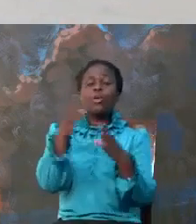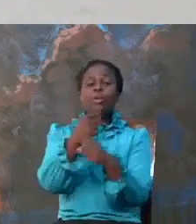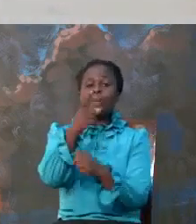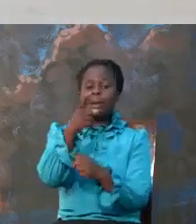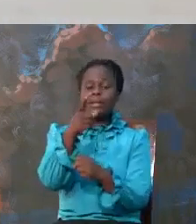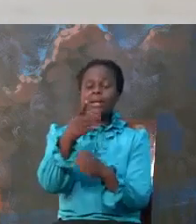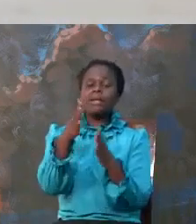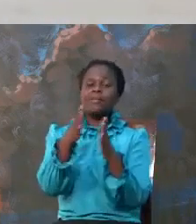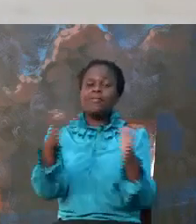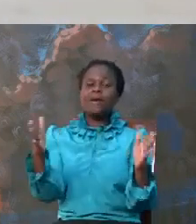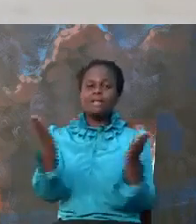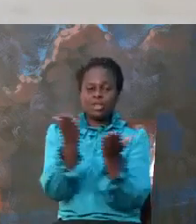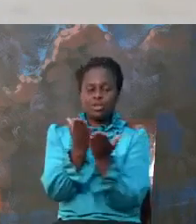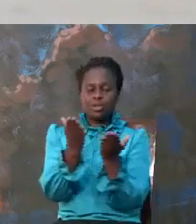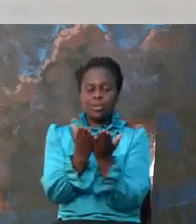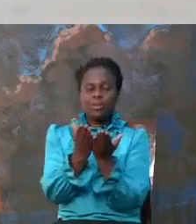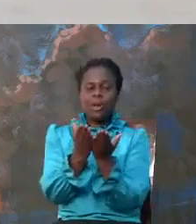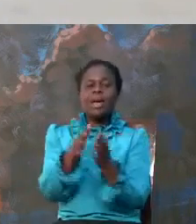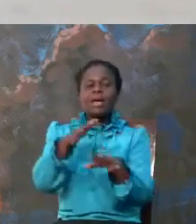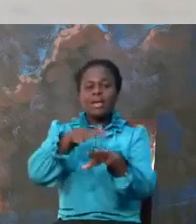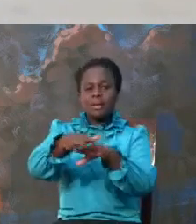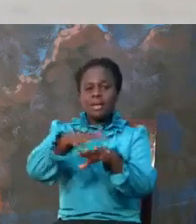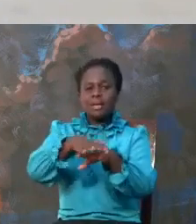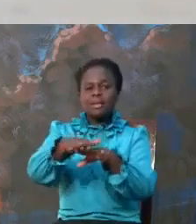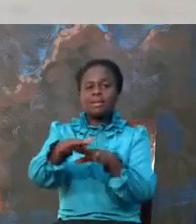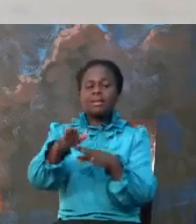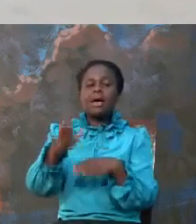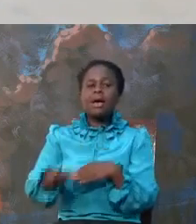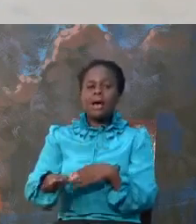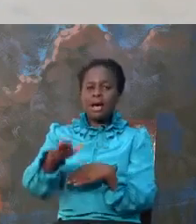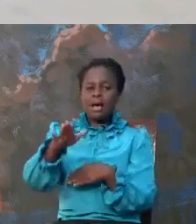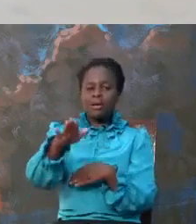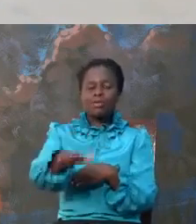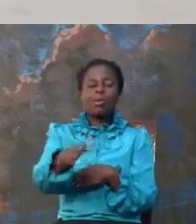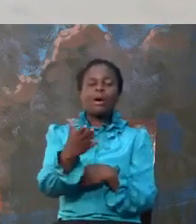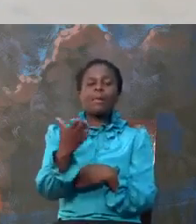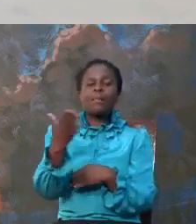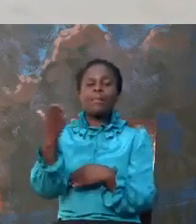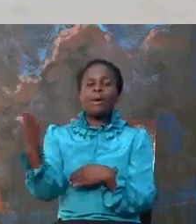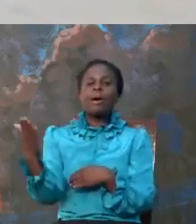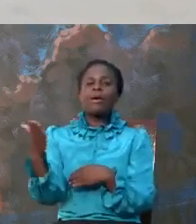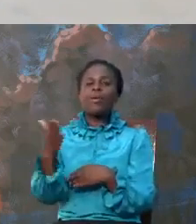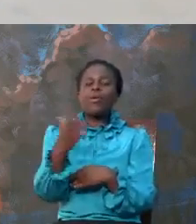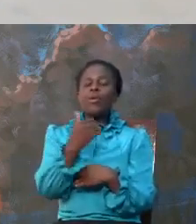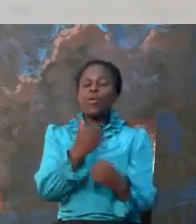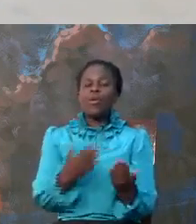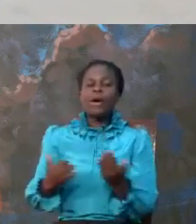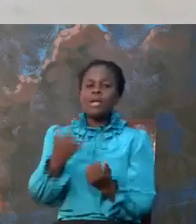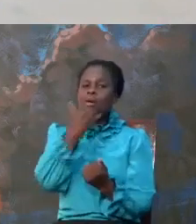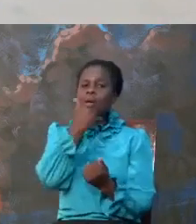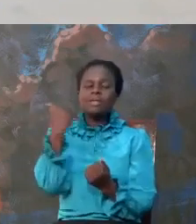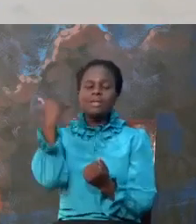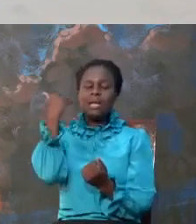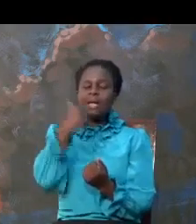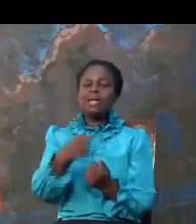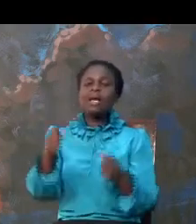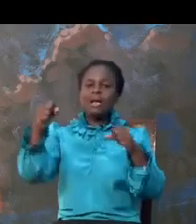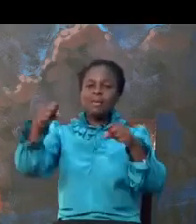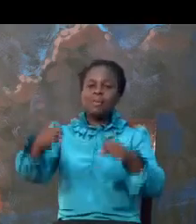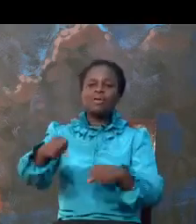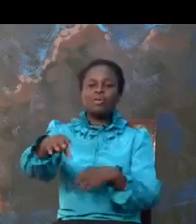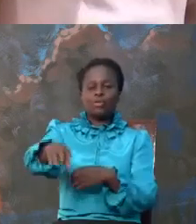ya kwanza mpaka ya tano inaelezea hatua ambayo mwana Israeli alipaswa